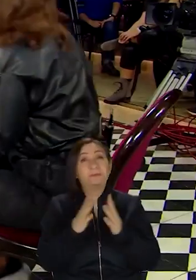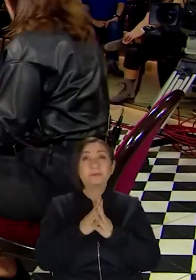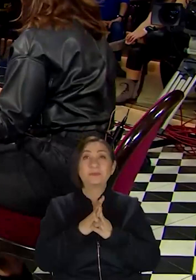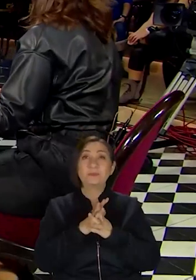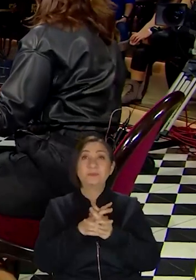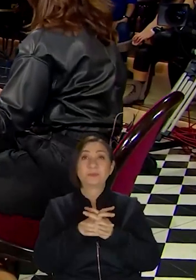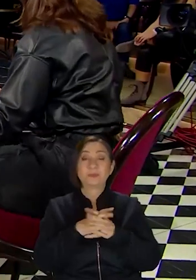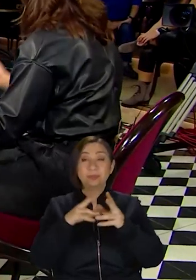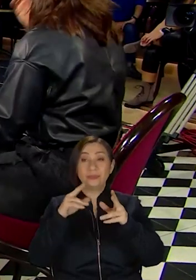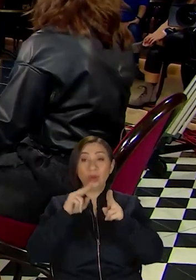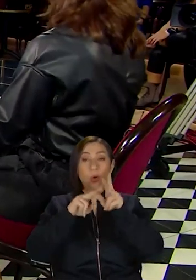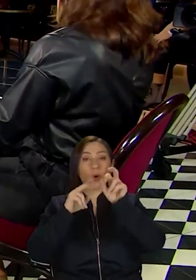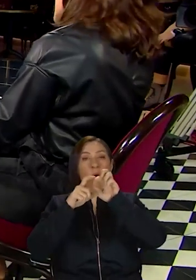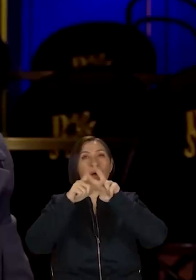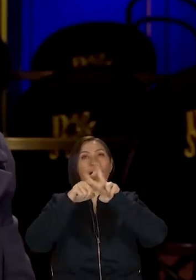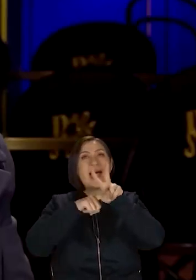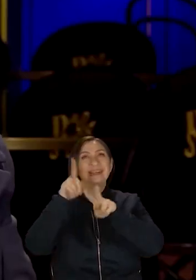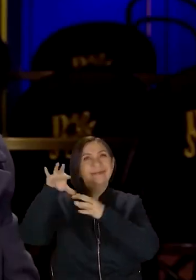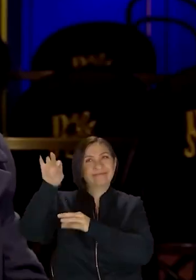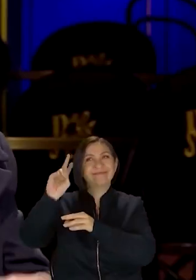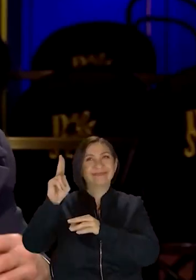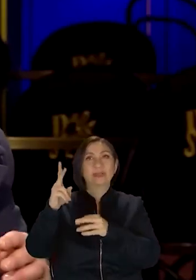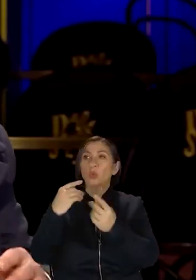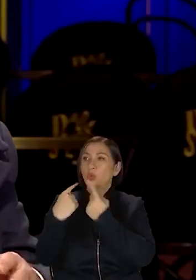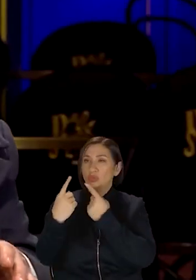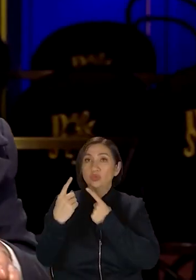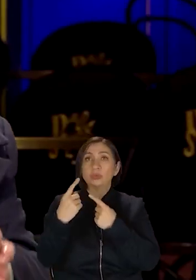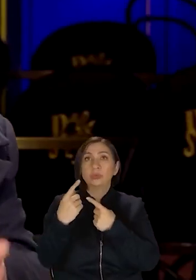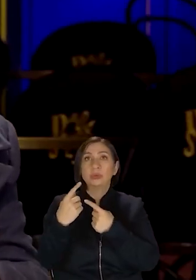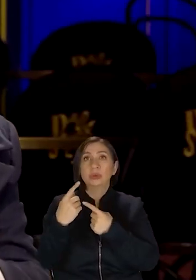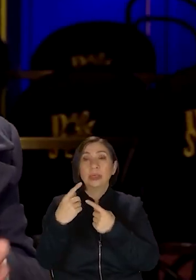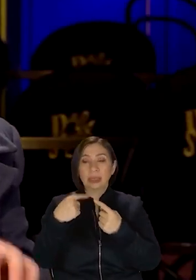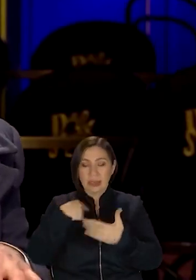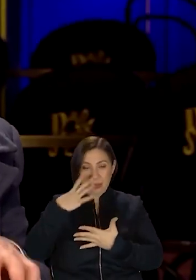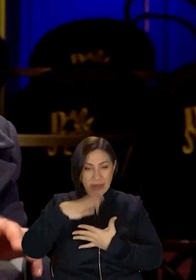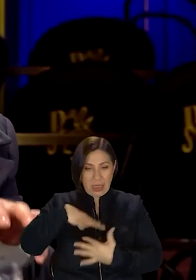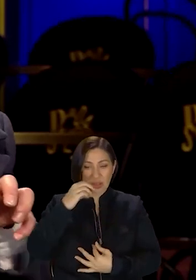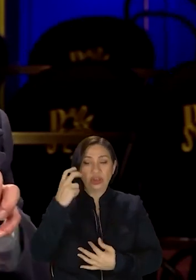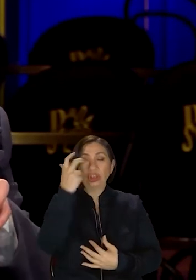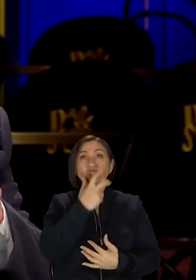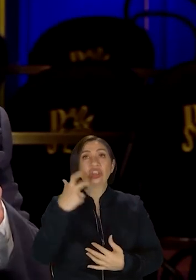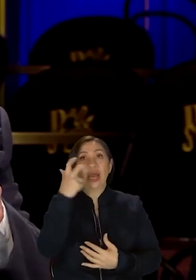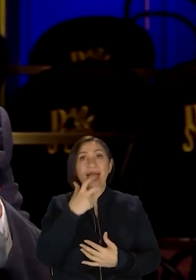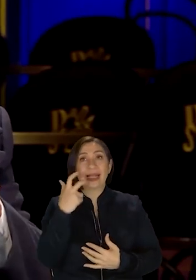yani. Koray'la da bunu konuştuğumuz için çok net üzerinde söyleyebiliyorum. Hani karakterinin şarkı söyleme